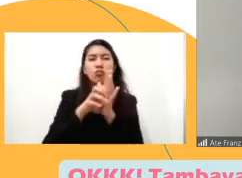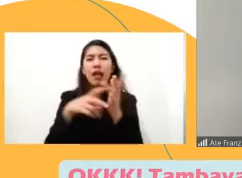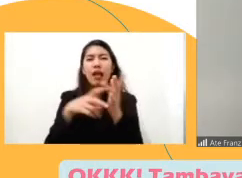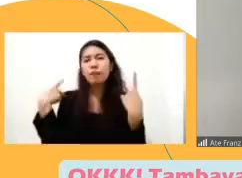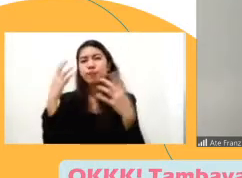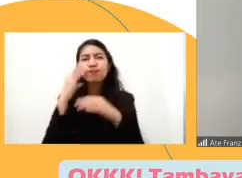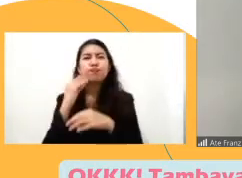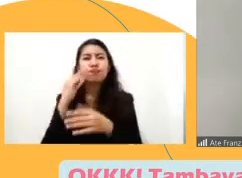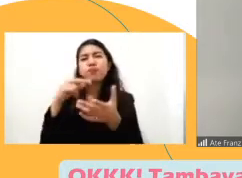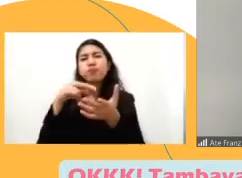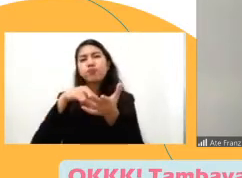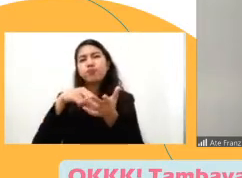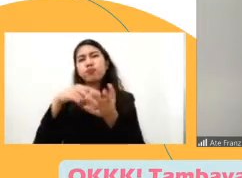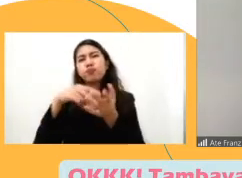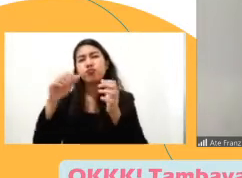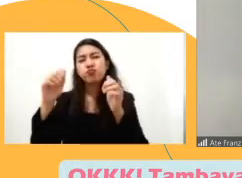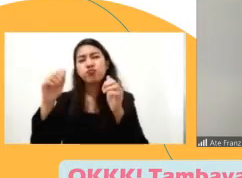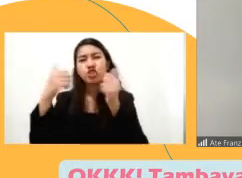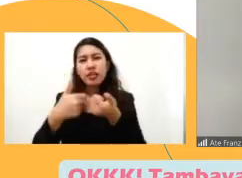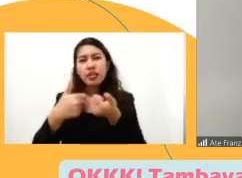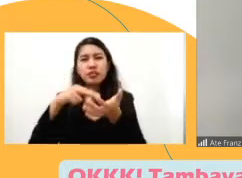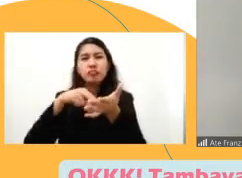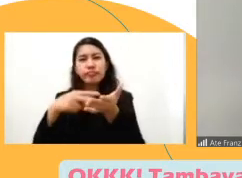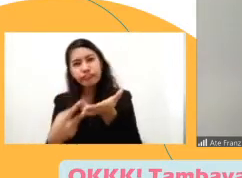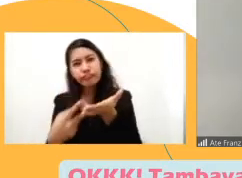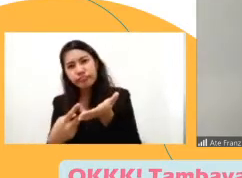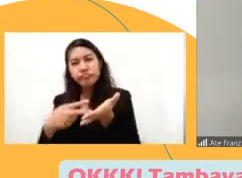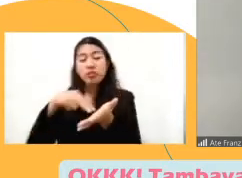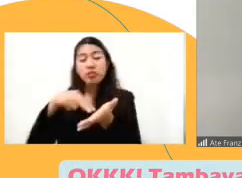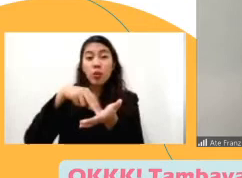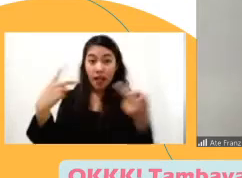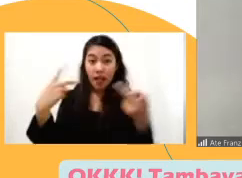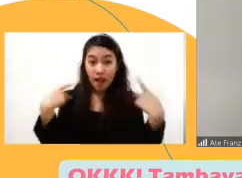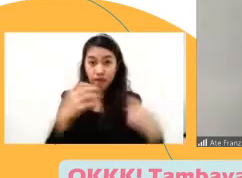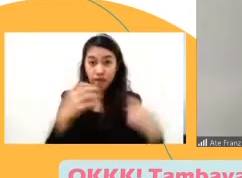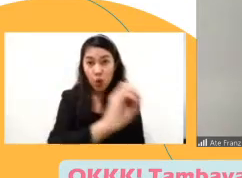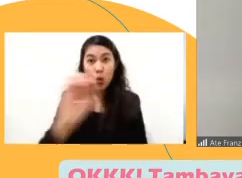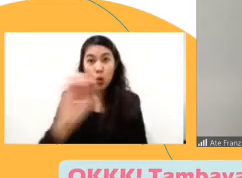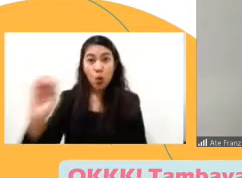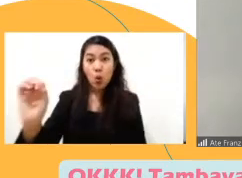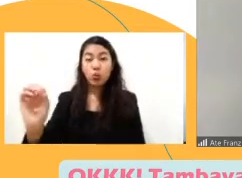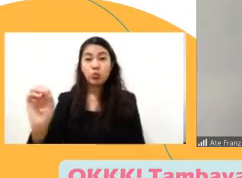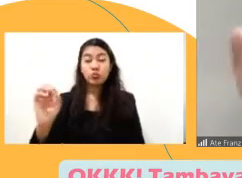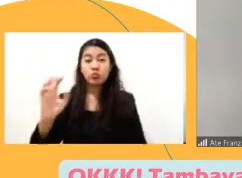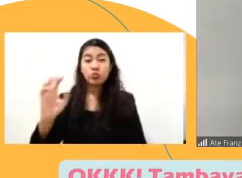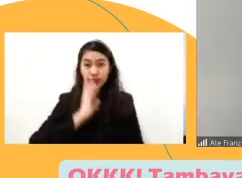no, may mga sarili ba kayong kwento na parang